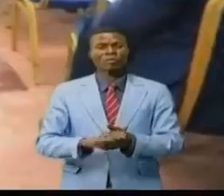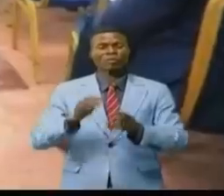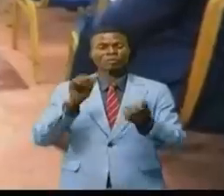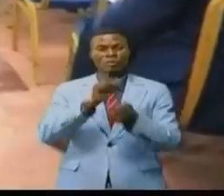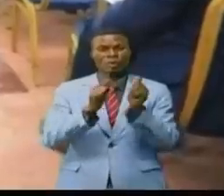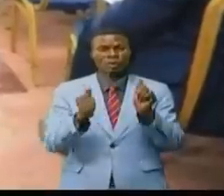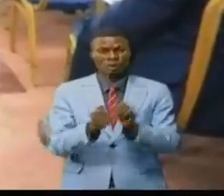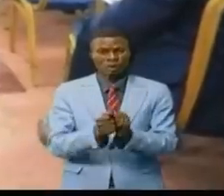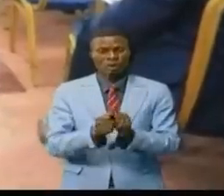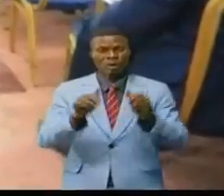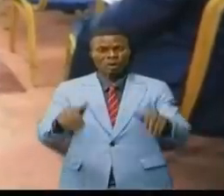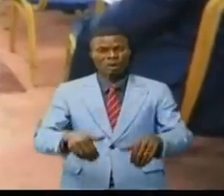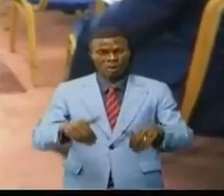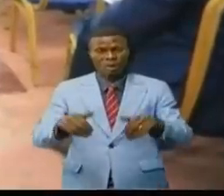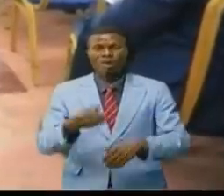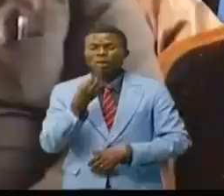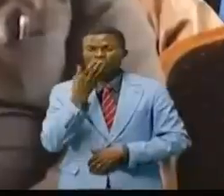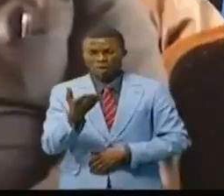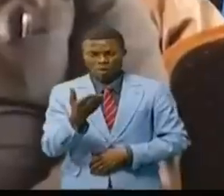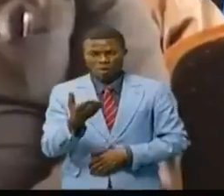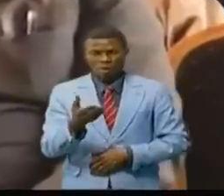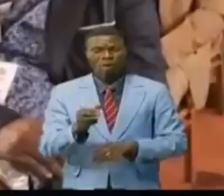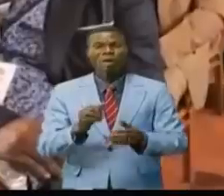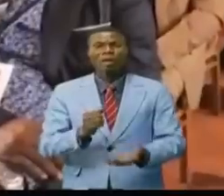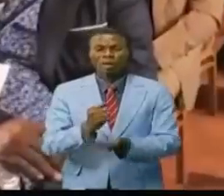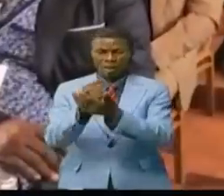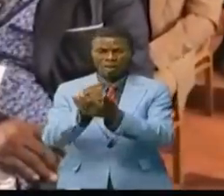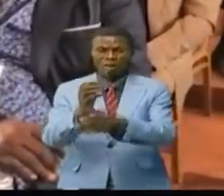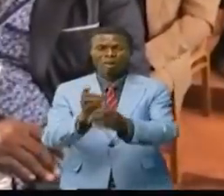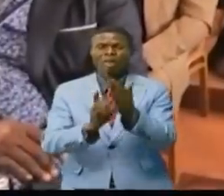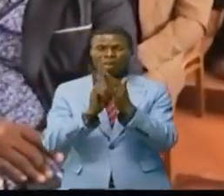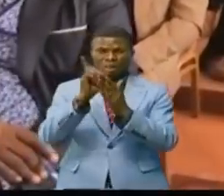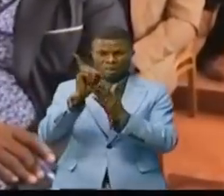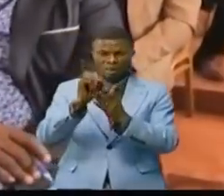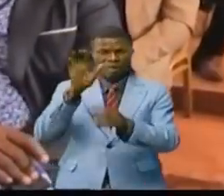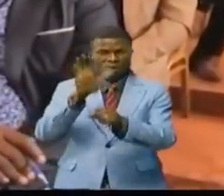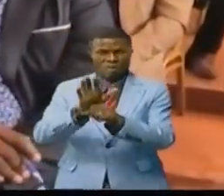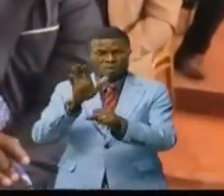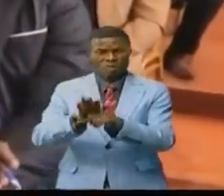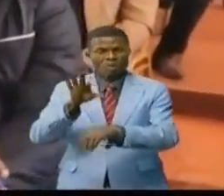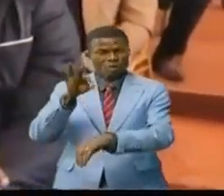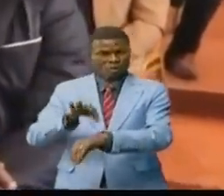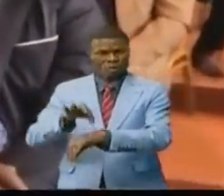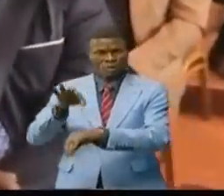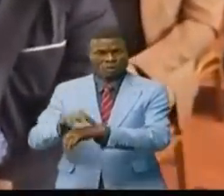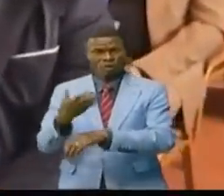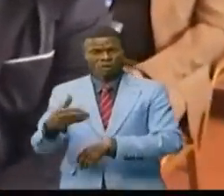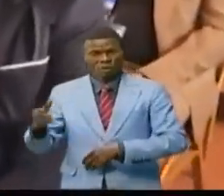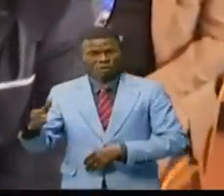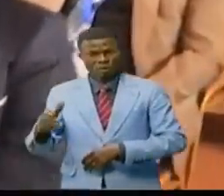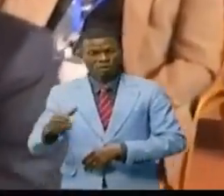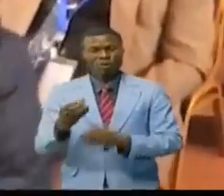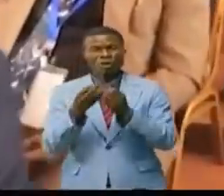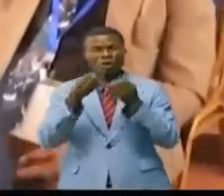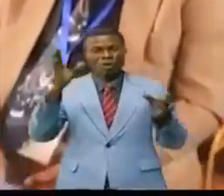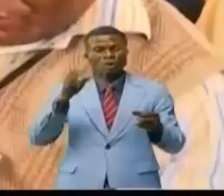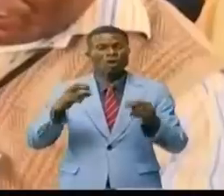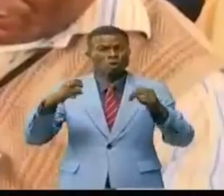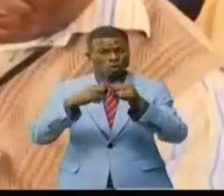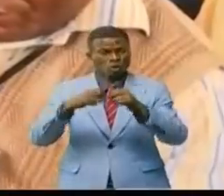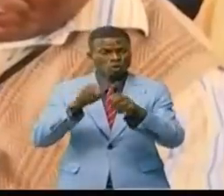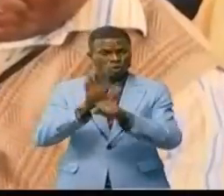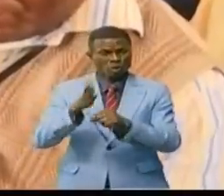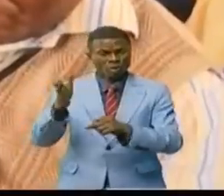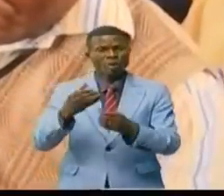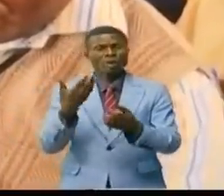secteurs agricoles, par exemple, peuvent favoriser le développement de plusieurs opportunités. Il y a des ressources énergétiques,